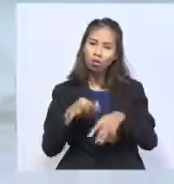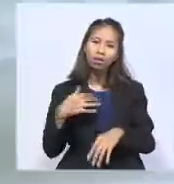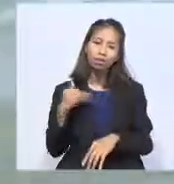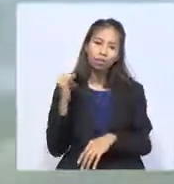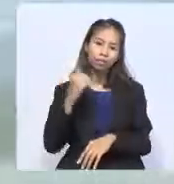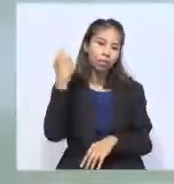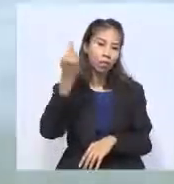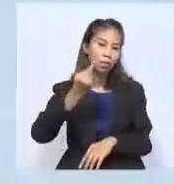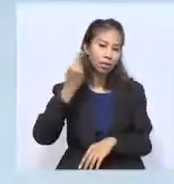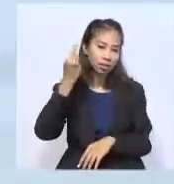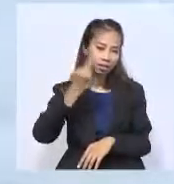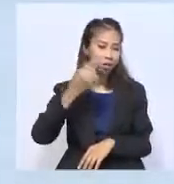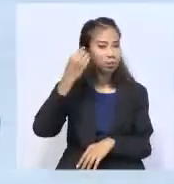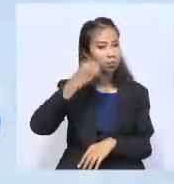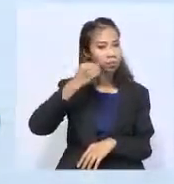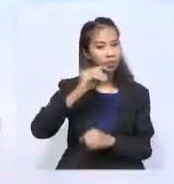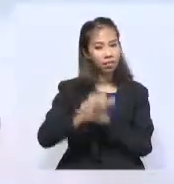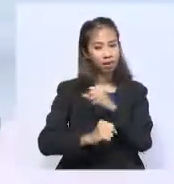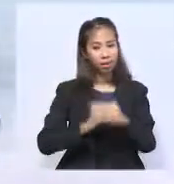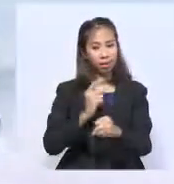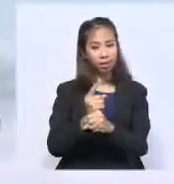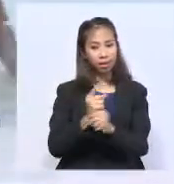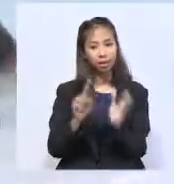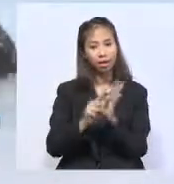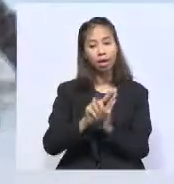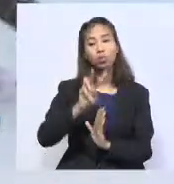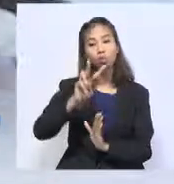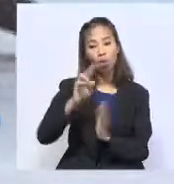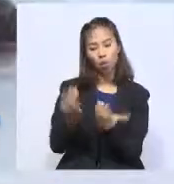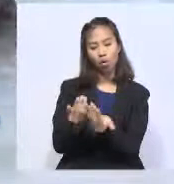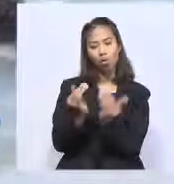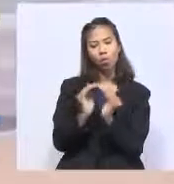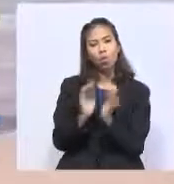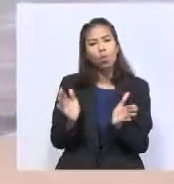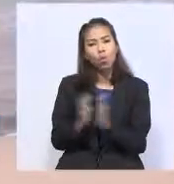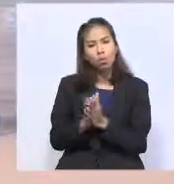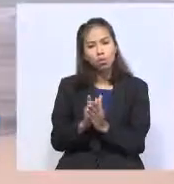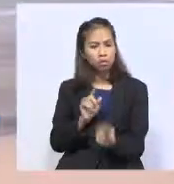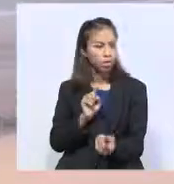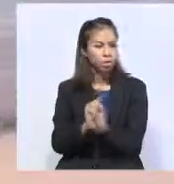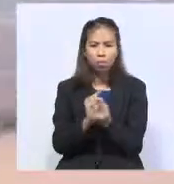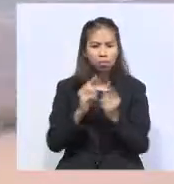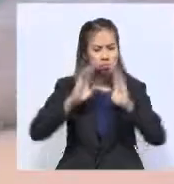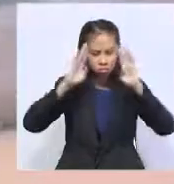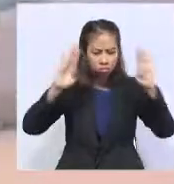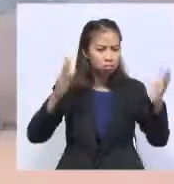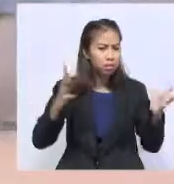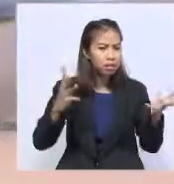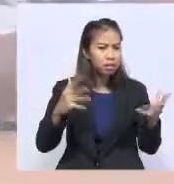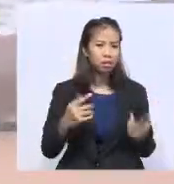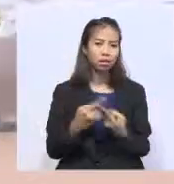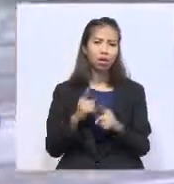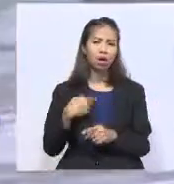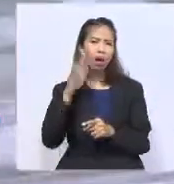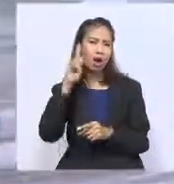ทางมาเที่ยวหัวหินที่หาดทรายน้อยปีละ2ครั้งพร้อมกับครอบครัวซึ่งไม่เคยเจอฉลามมาก่อนและก็ไม่รู้สึกตื่นกลัวกับกระแสข่าว